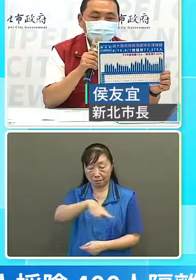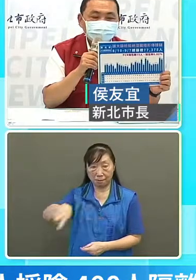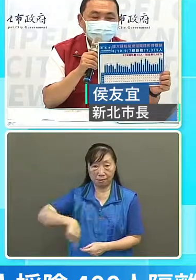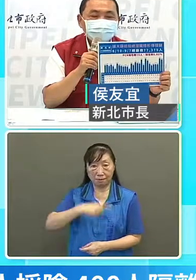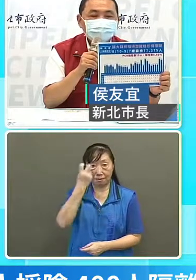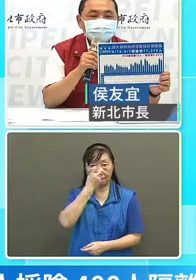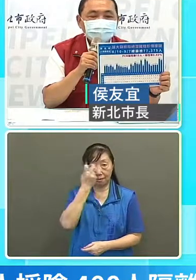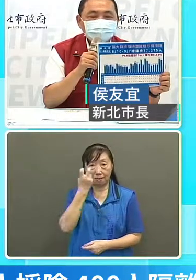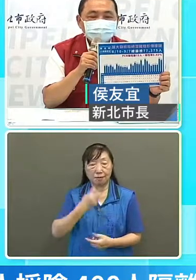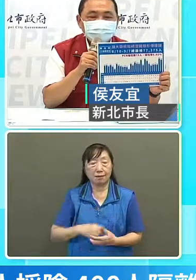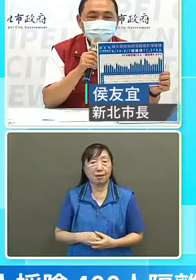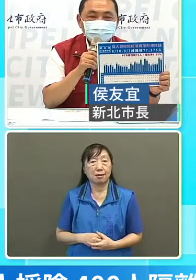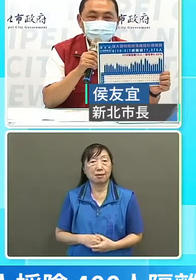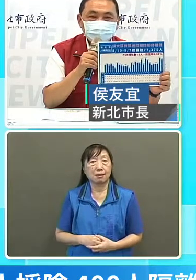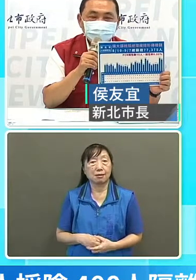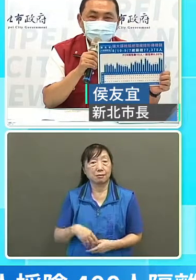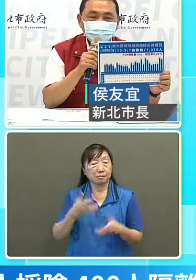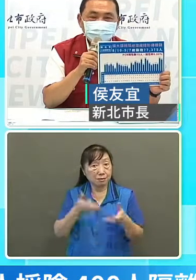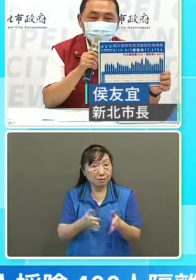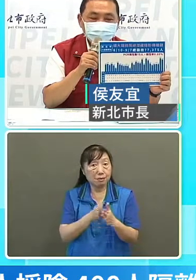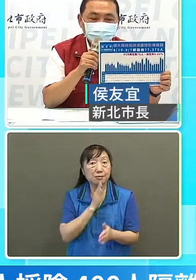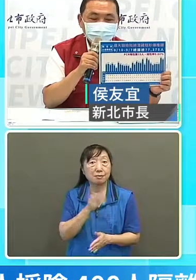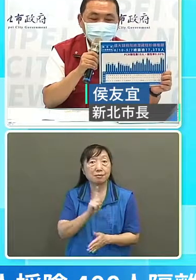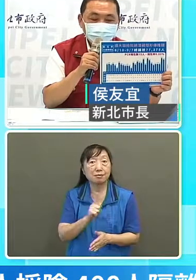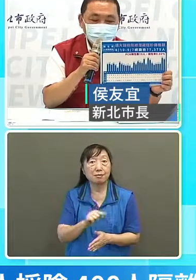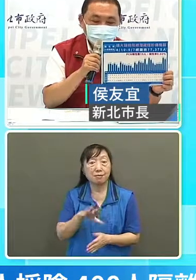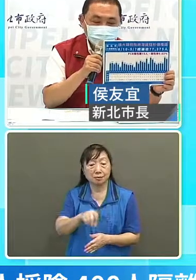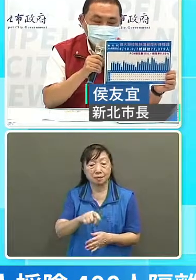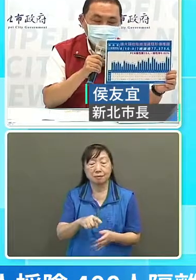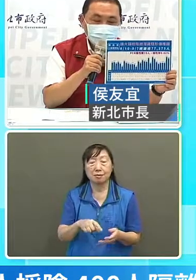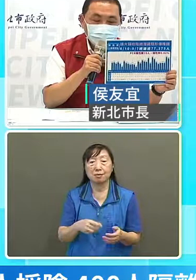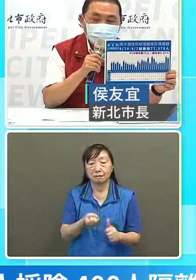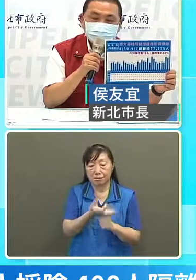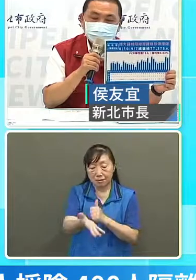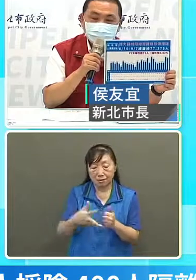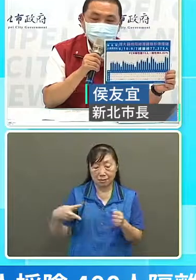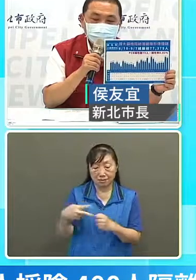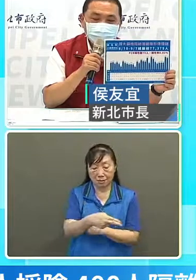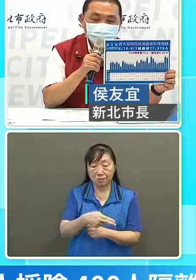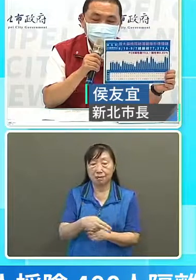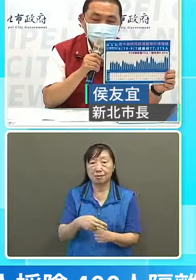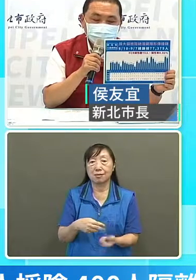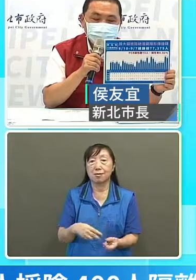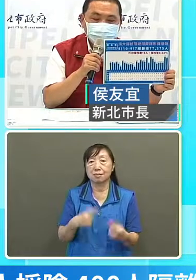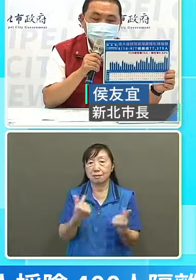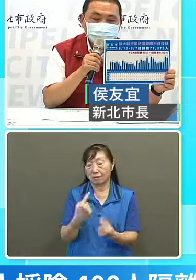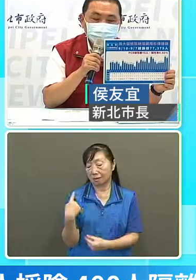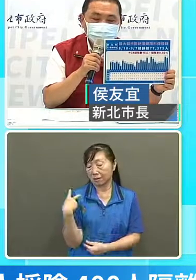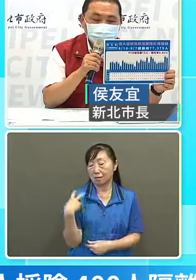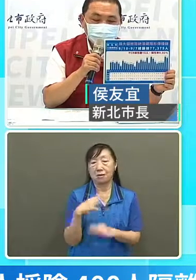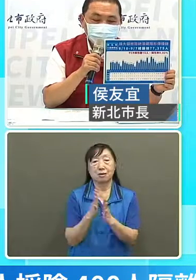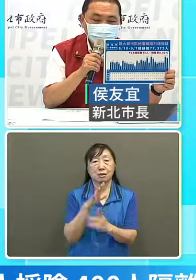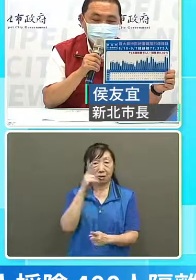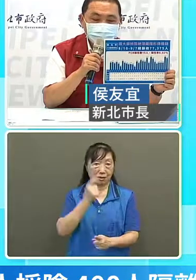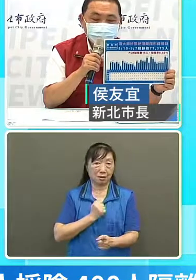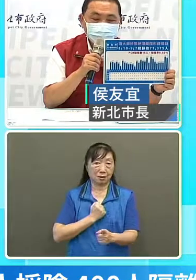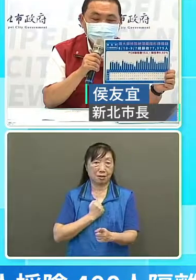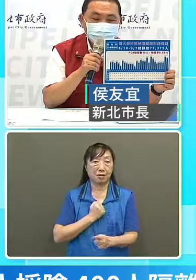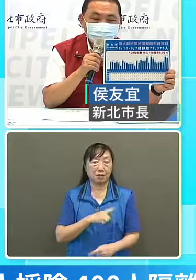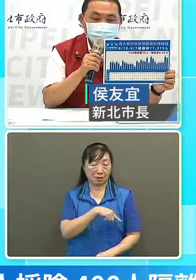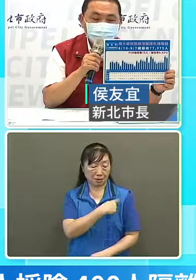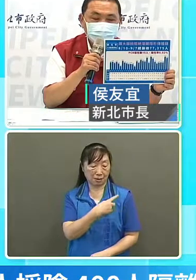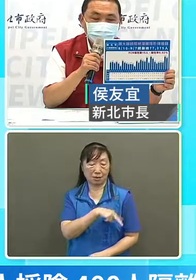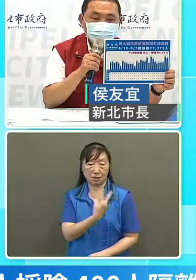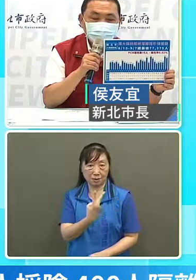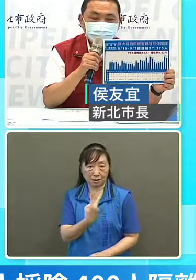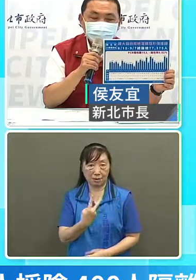检最重要是要阻断隐形传播链。光这两天我们都可以很清楚看到，礼拜一礼